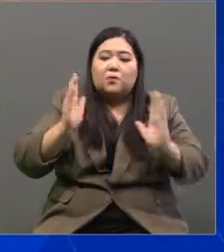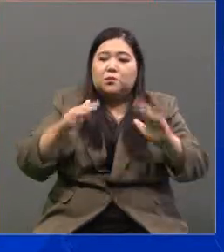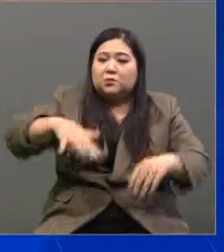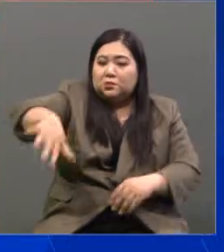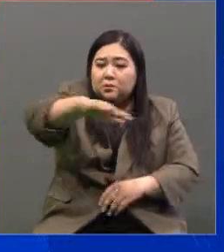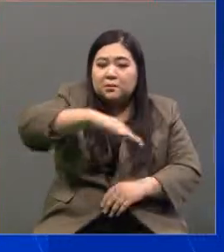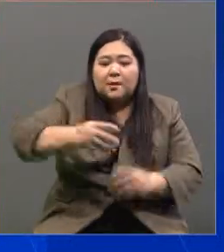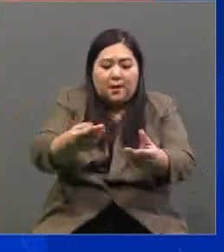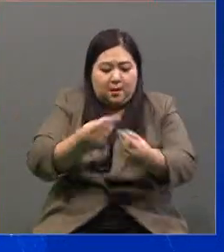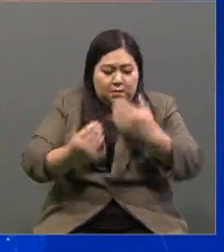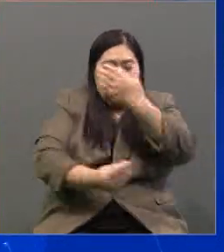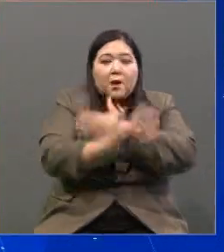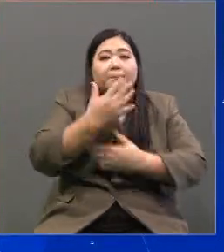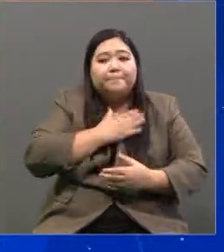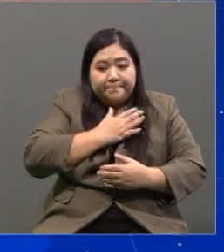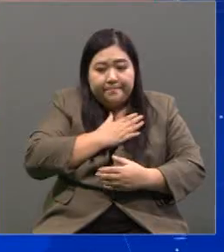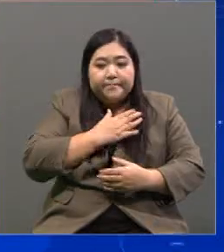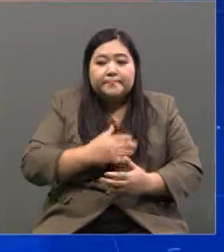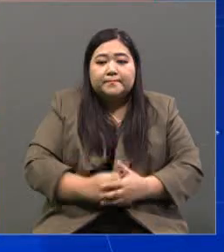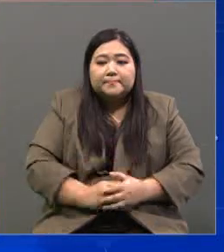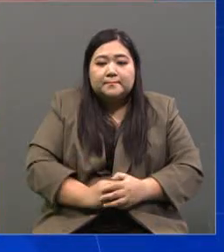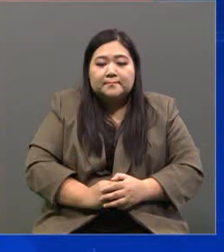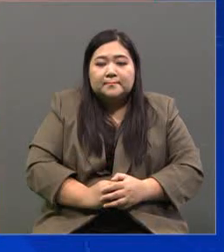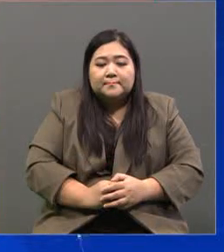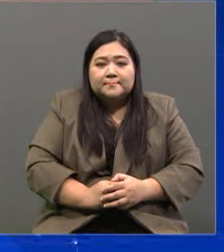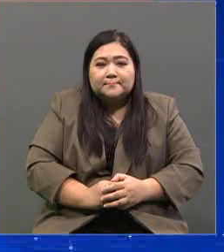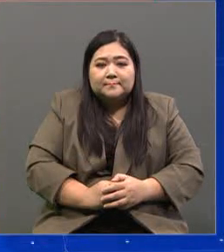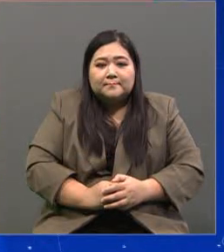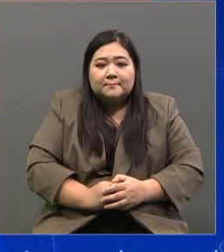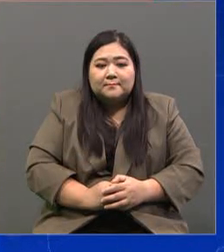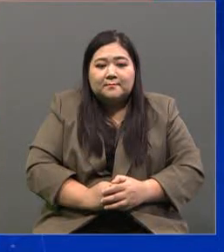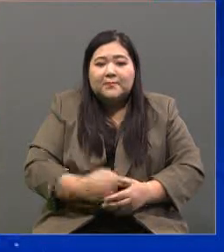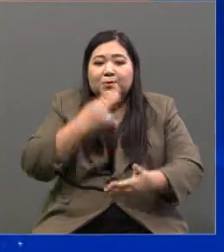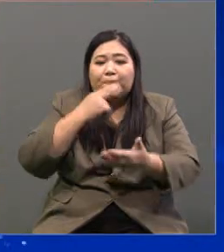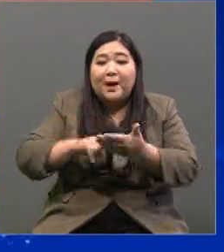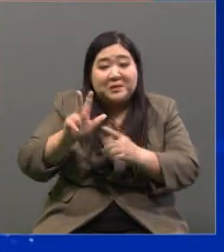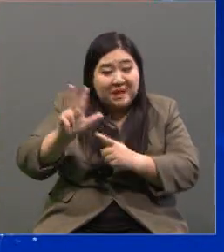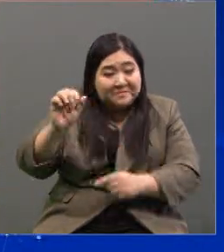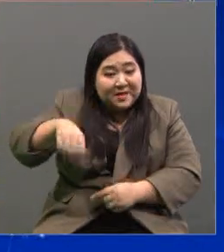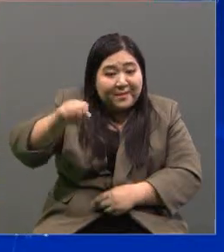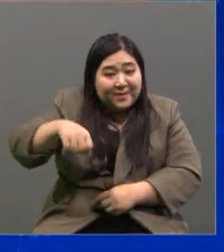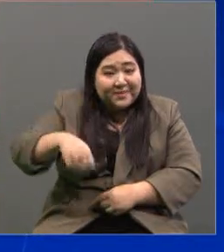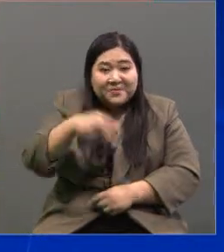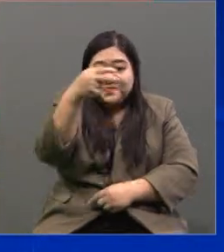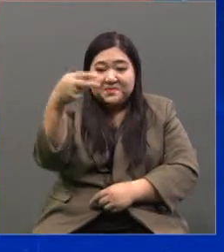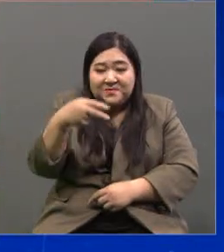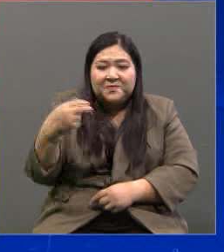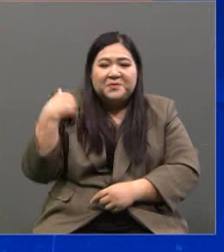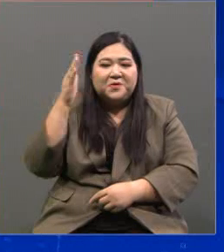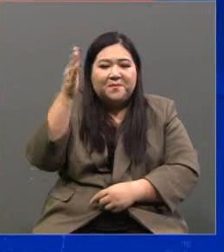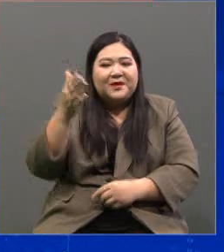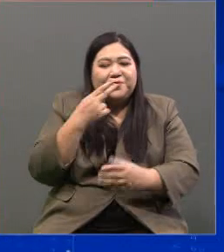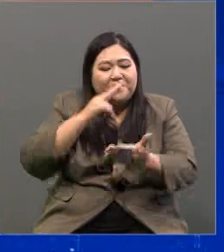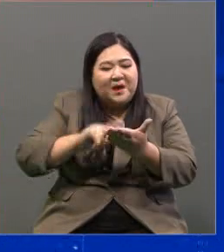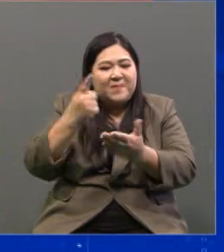ชนให้โอกาสเพราะฉะนั้นเดี๋ยวนะอันนี้เป็นจดหมายฉบับที่3ใช่ไหมคะเพราะฉะนั้นอาจจะต้องรอจดหมายฉบับ